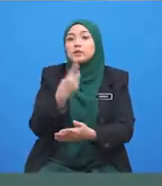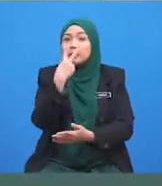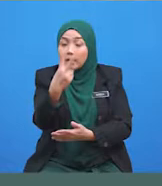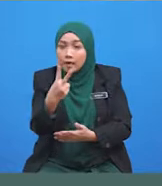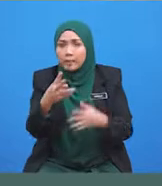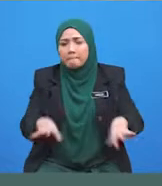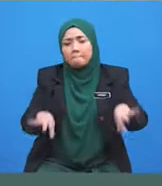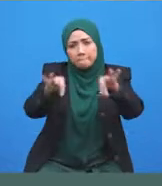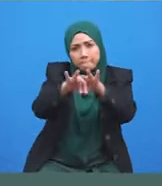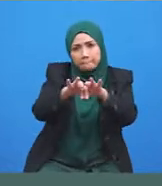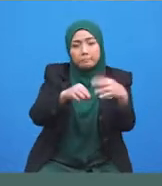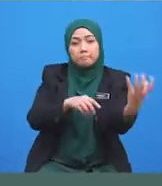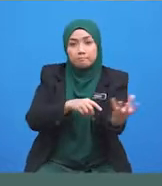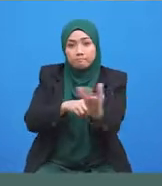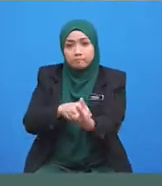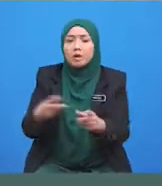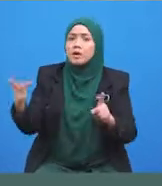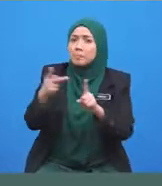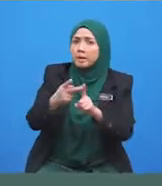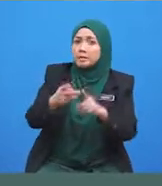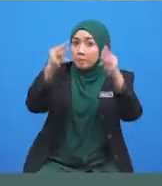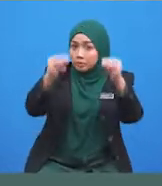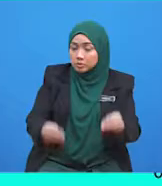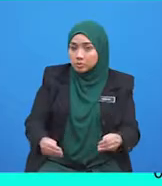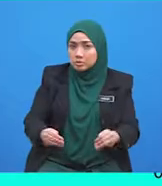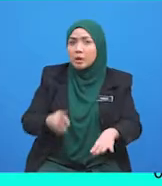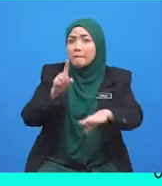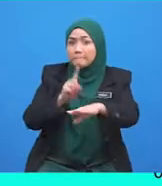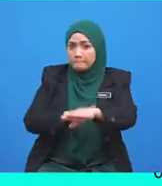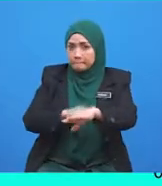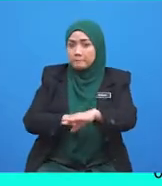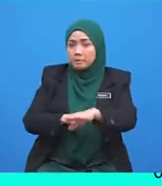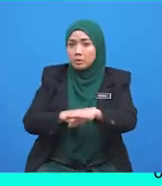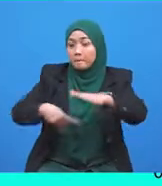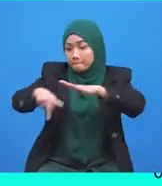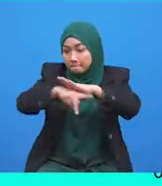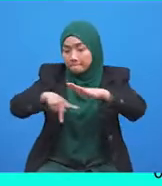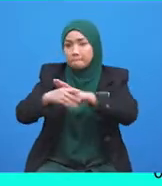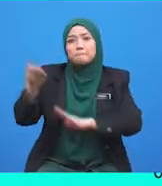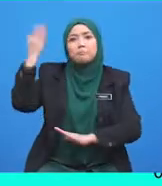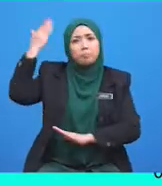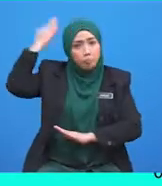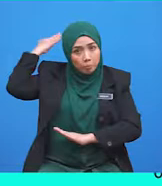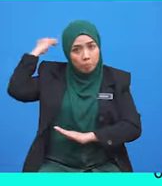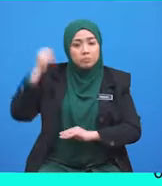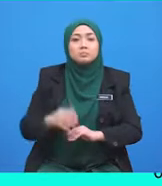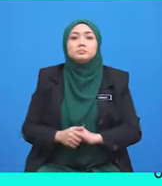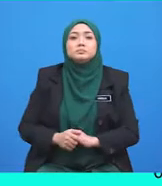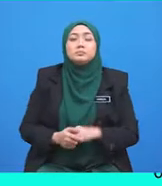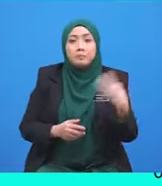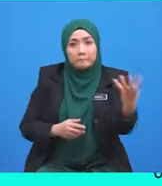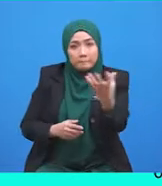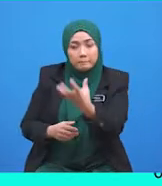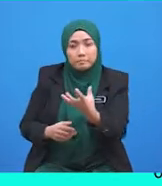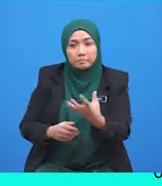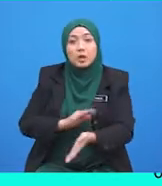kepentingan tembikar kepada manusia zaman prasejarah. Untuk pengetahuan murid-murid, tembikar turut dijadikan